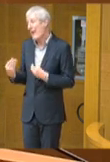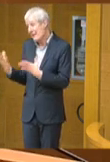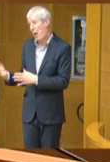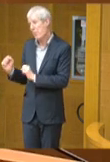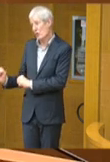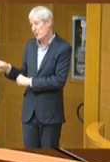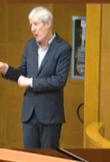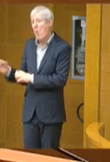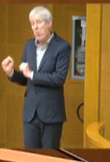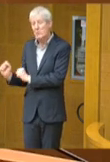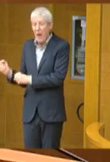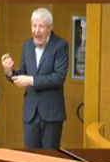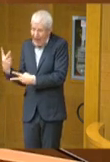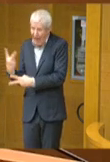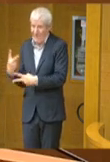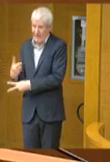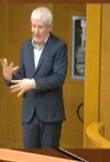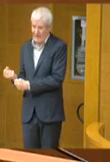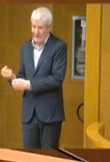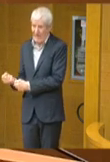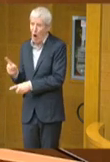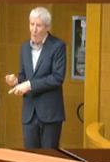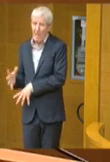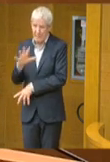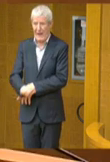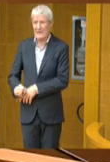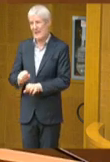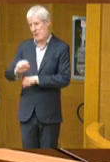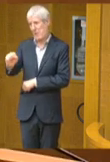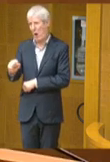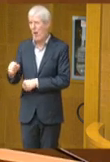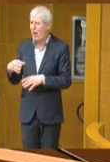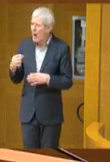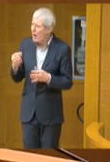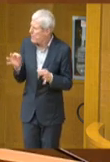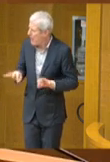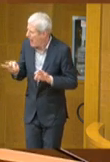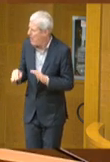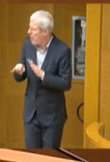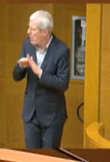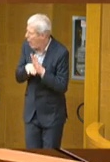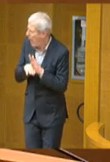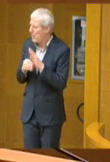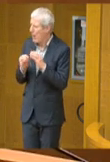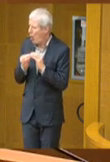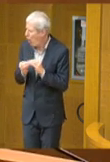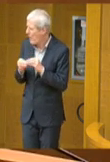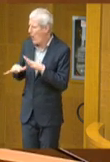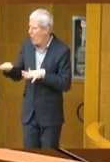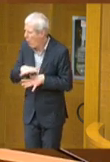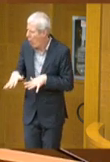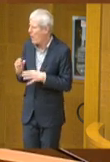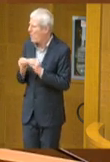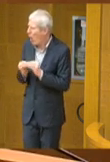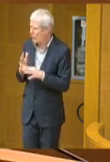possibilità effettiva di raggiungere il diploma, concordando programmi, luoghi e modalità di intervento.